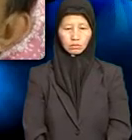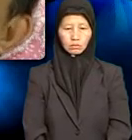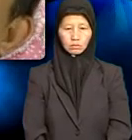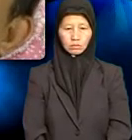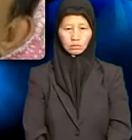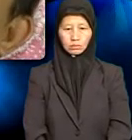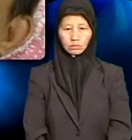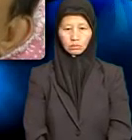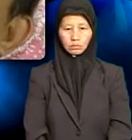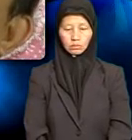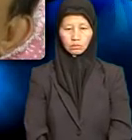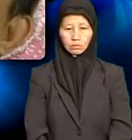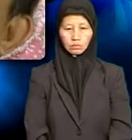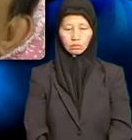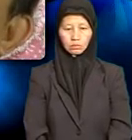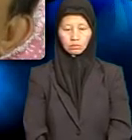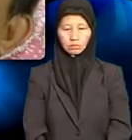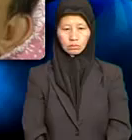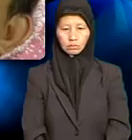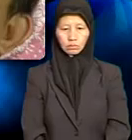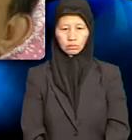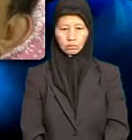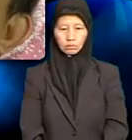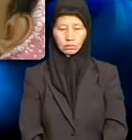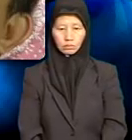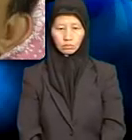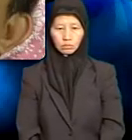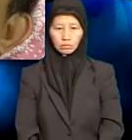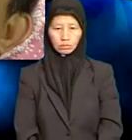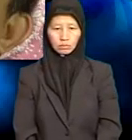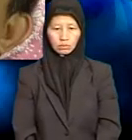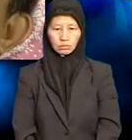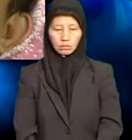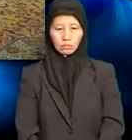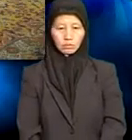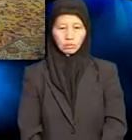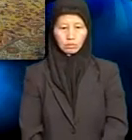Assalamualaikum warahmatullahi wabarakatuh. Wa na'udzubika min syarratika wa na'udzubika.